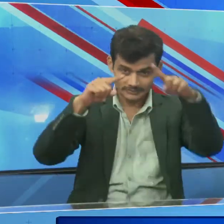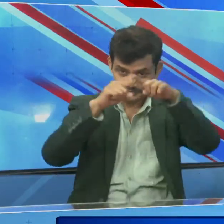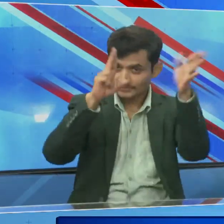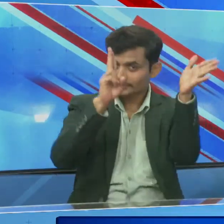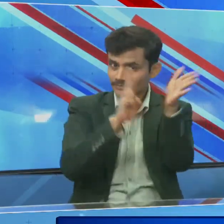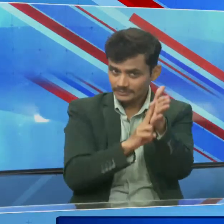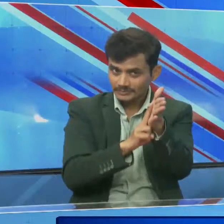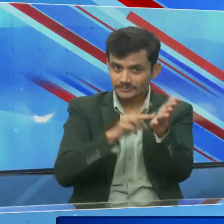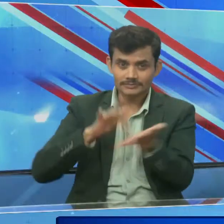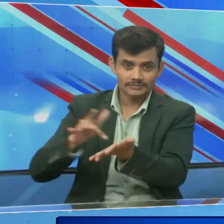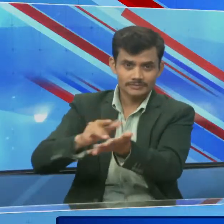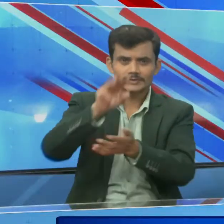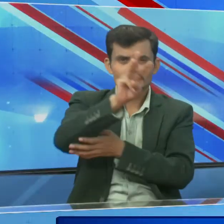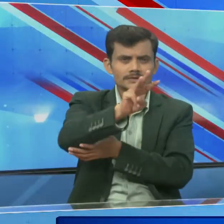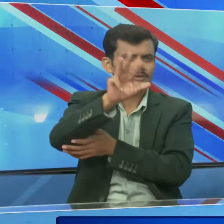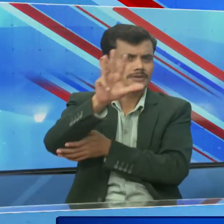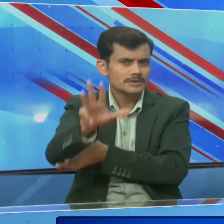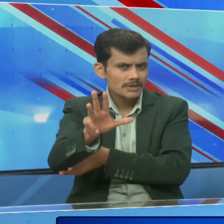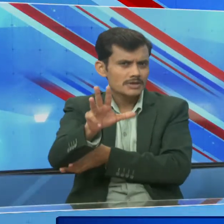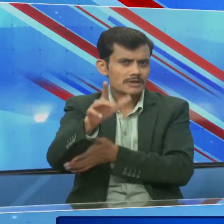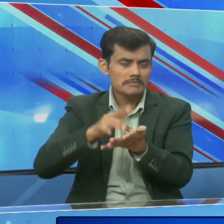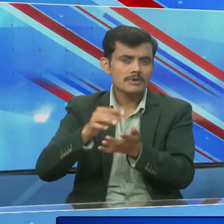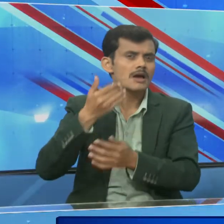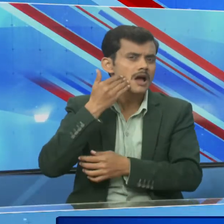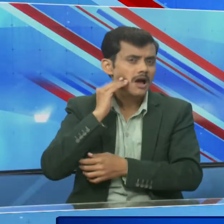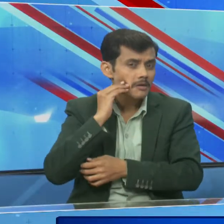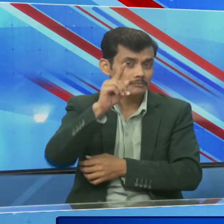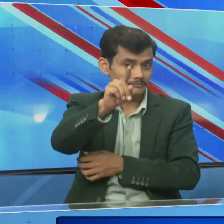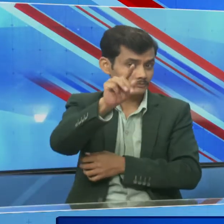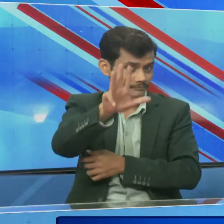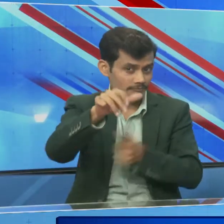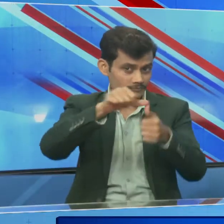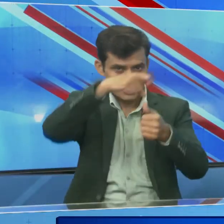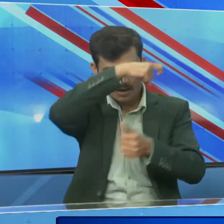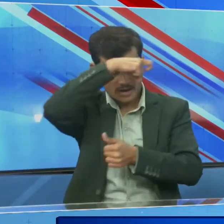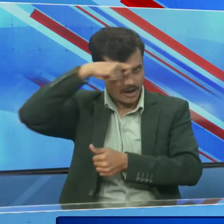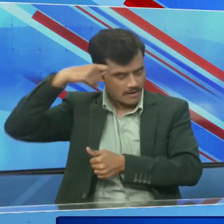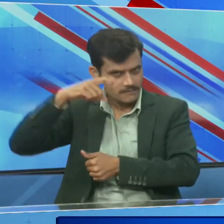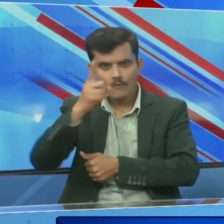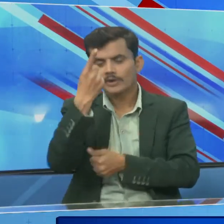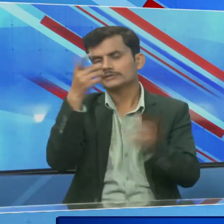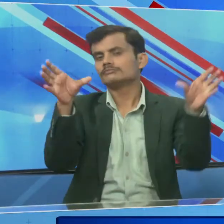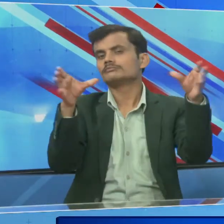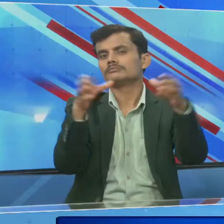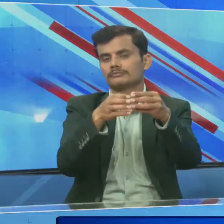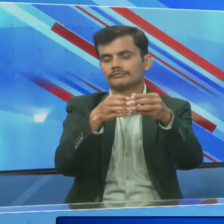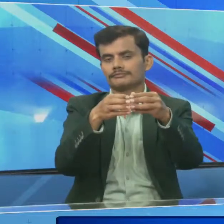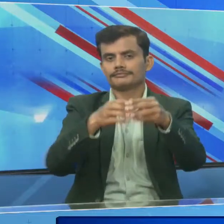सभी 39 सीटों पर पहले चरण में 19 अप्रैल को मतदान होना है।